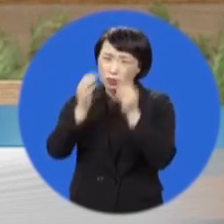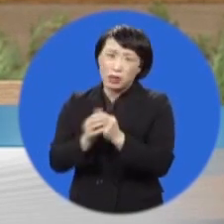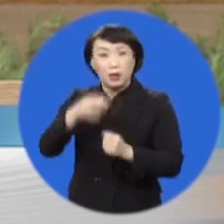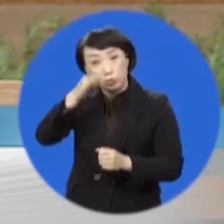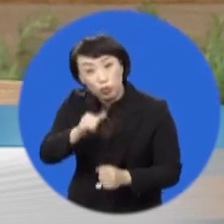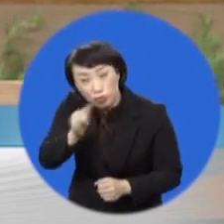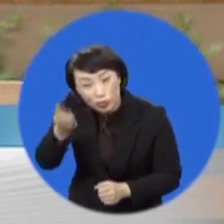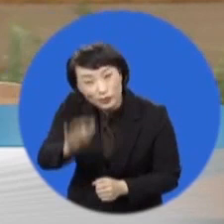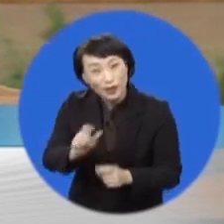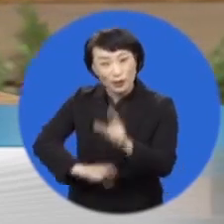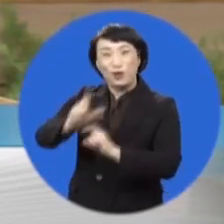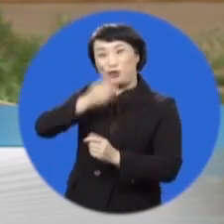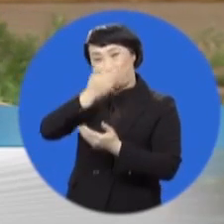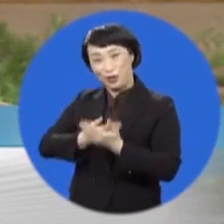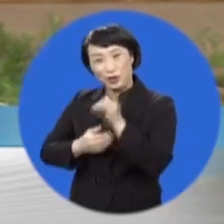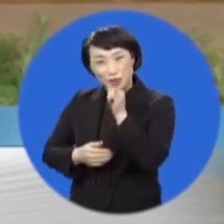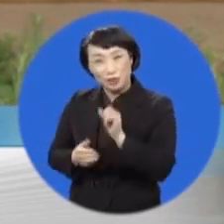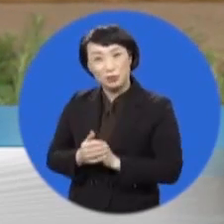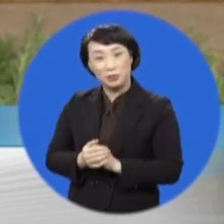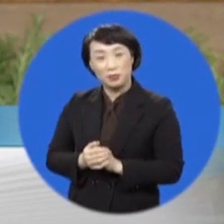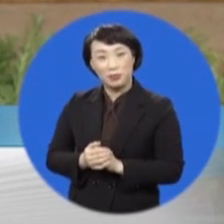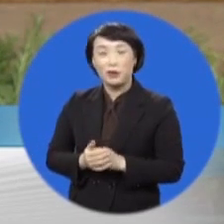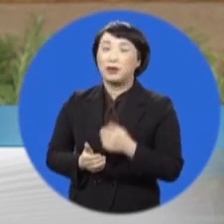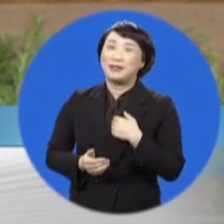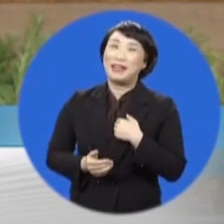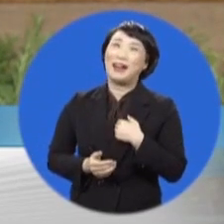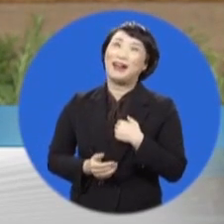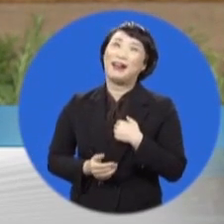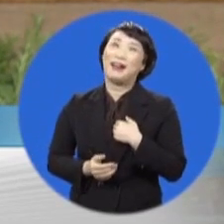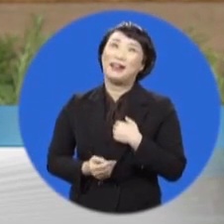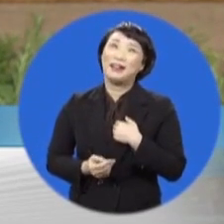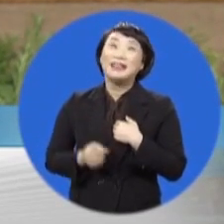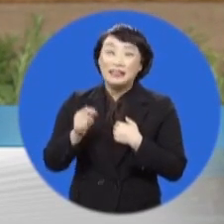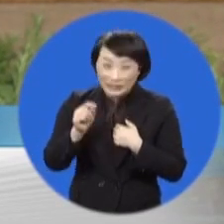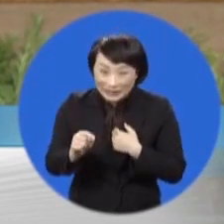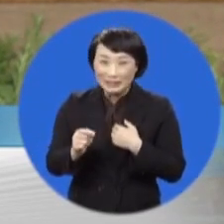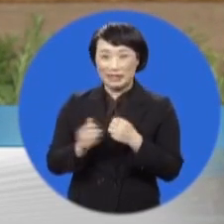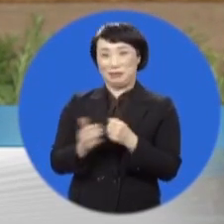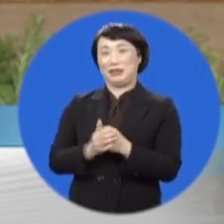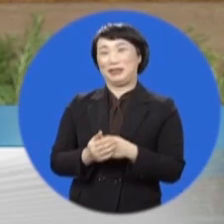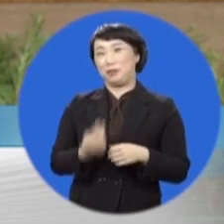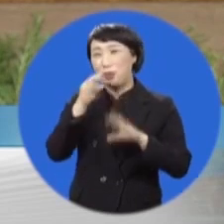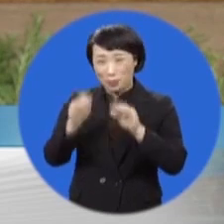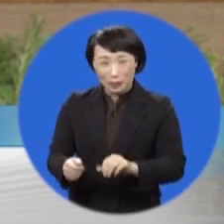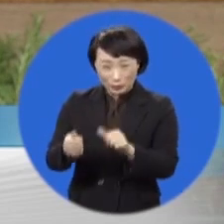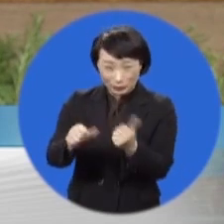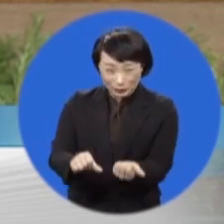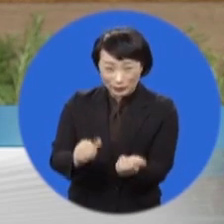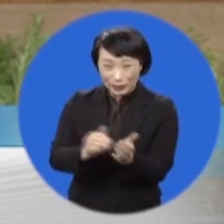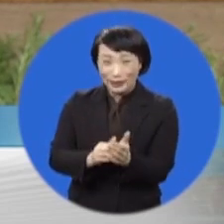그 맡아 중요한 것은 내가 이 땅에 소 이 고수로 목숨을 끊은